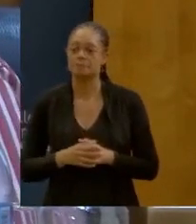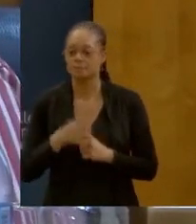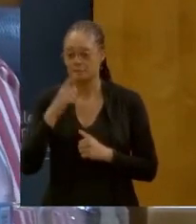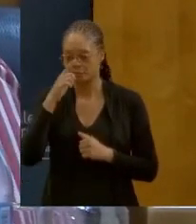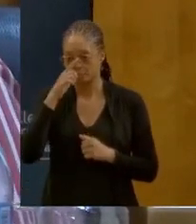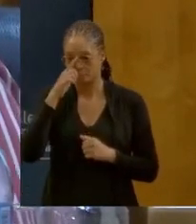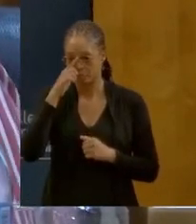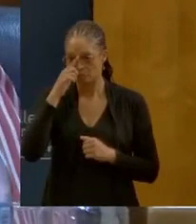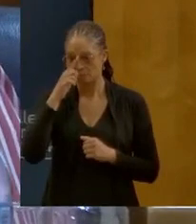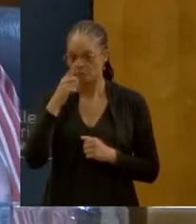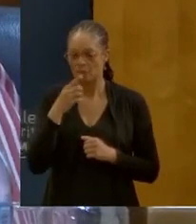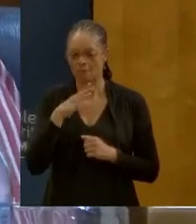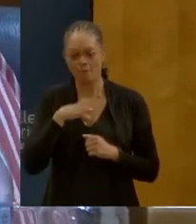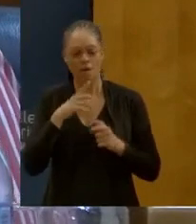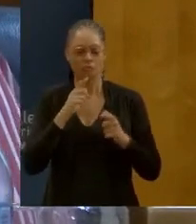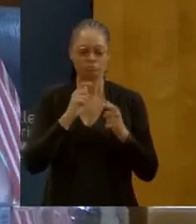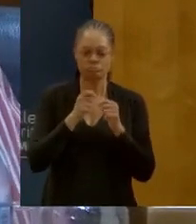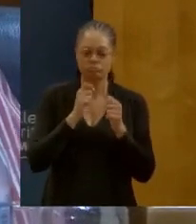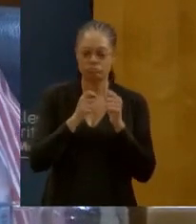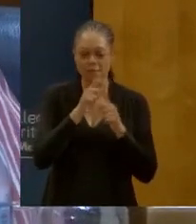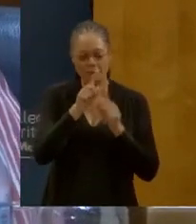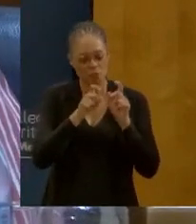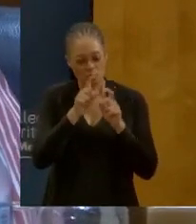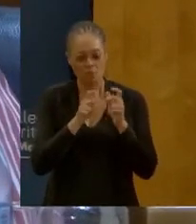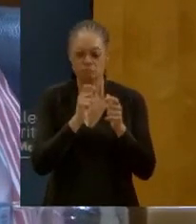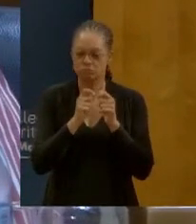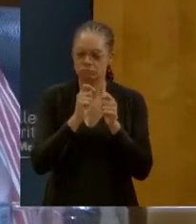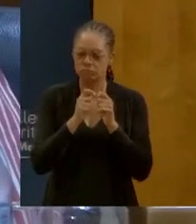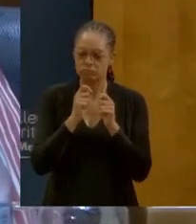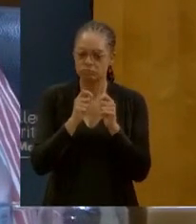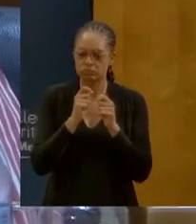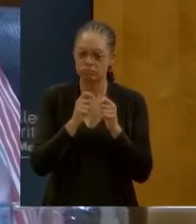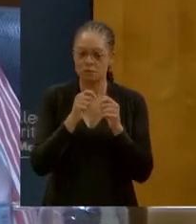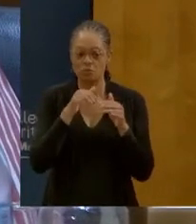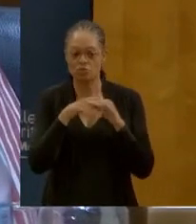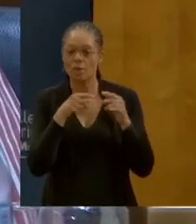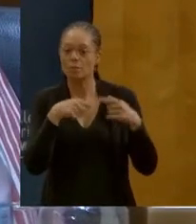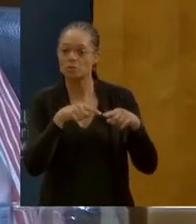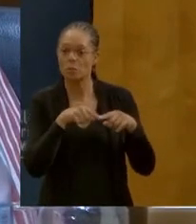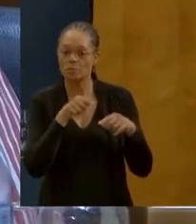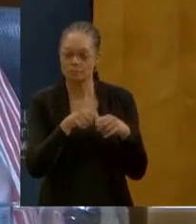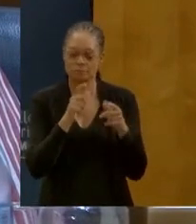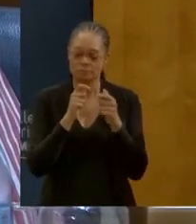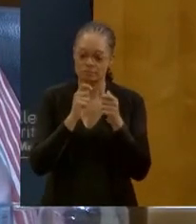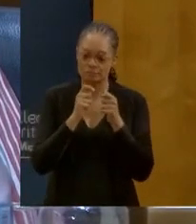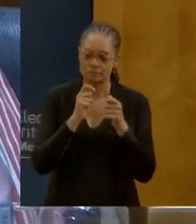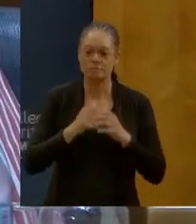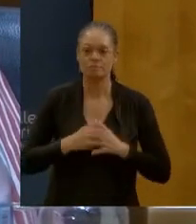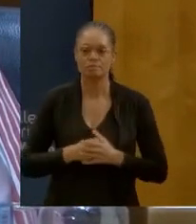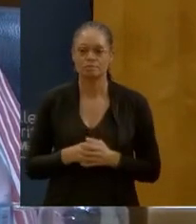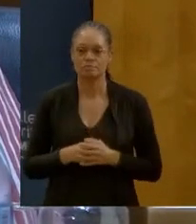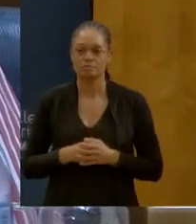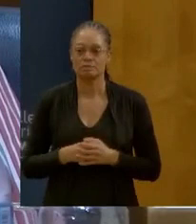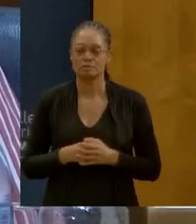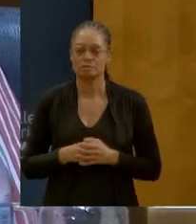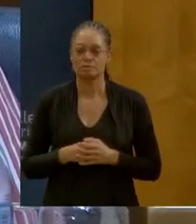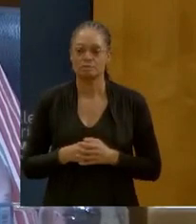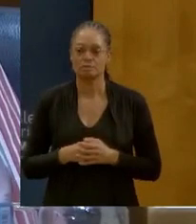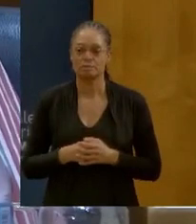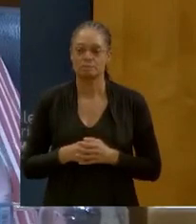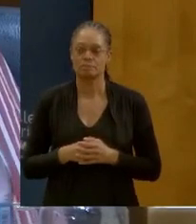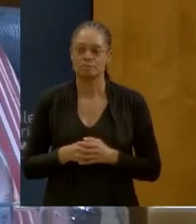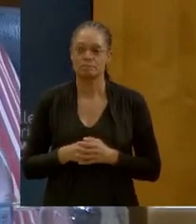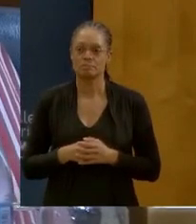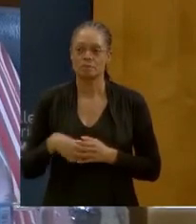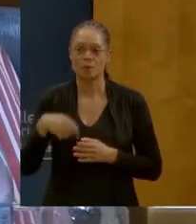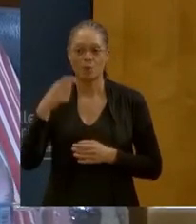la suite des questions que nous avons, les nombreuses questions que nous avons posées en commission d'appel d'offres, commission de la commande publique, qu'il y